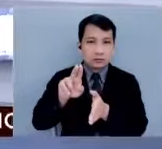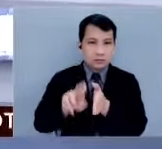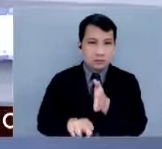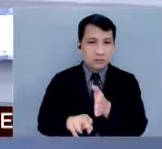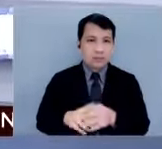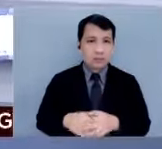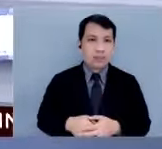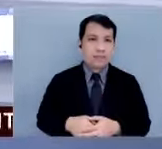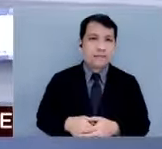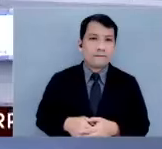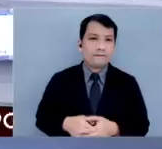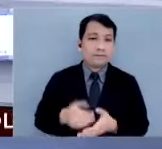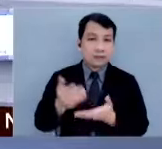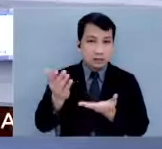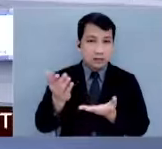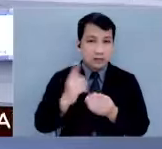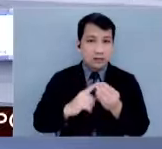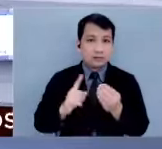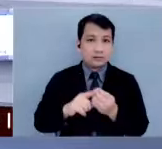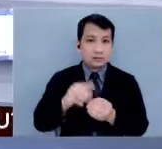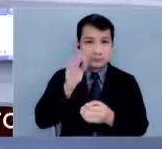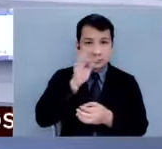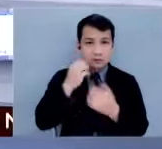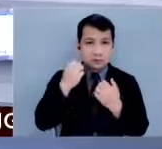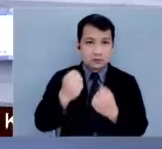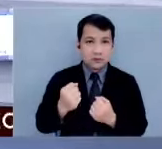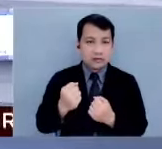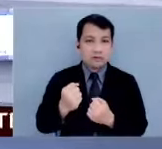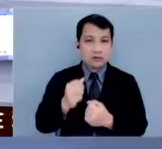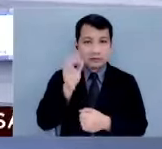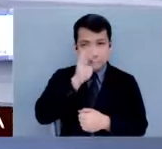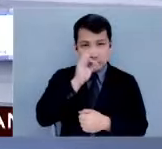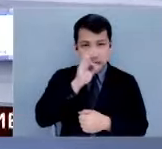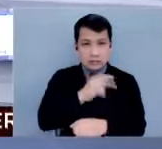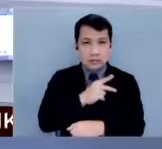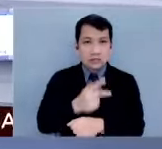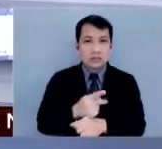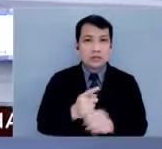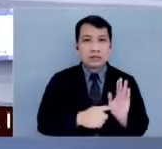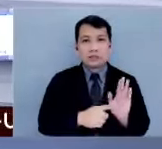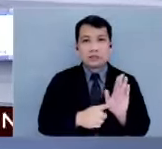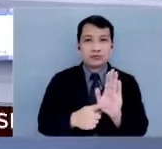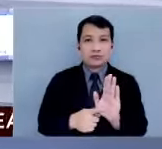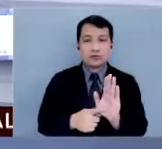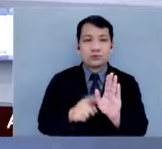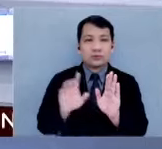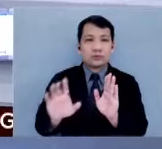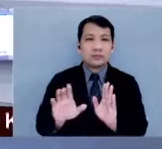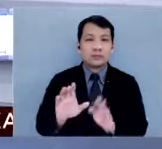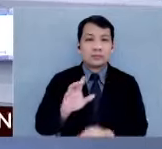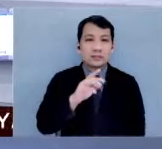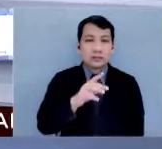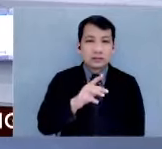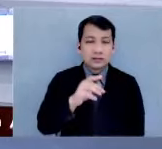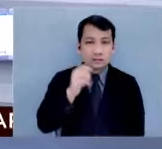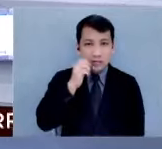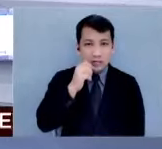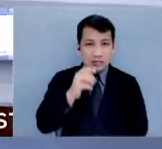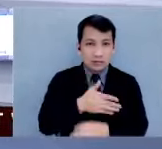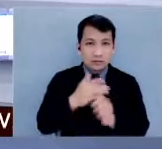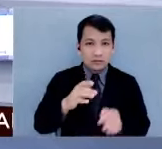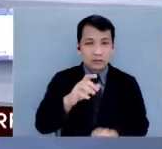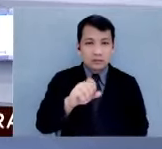Eto pa, Pinay Power kung Pinay Power ang ibinida ni popstar royalty Sara Geronimo nang tanggapin